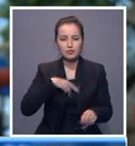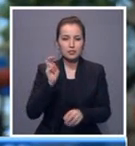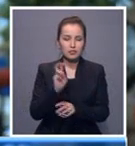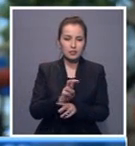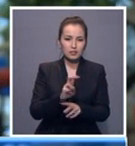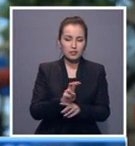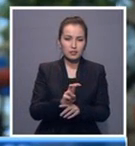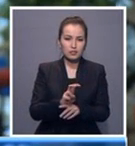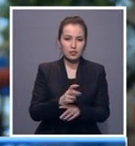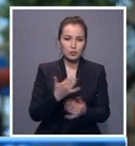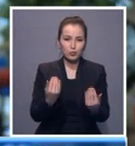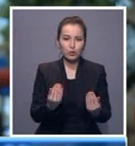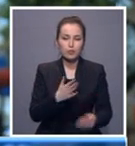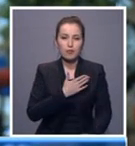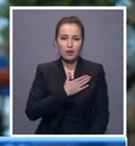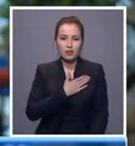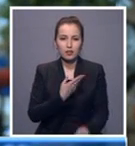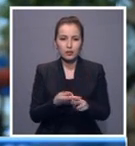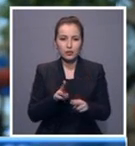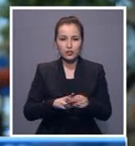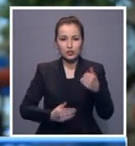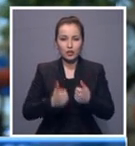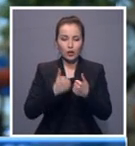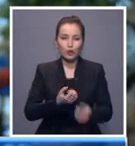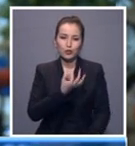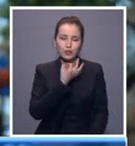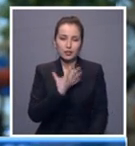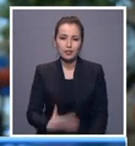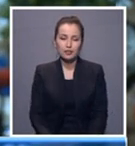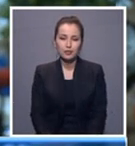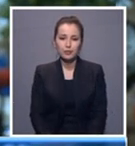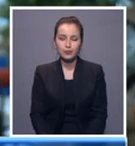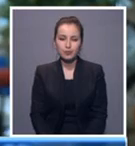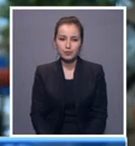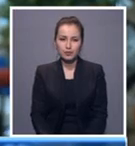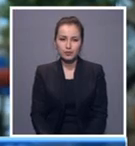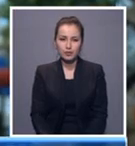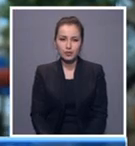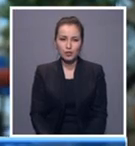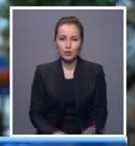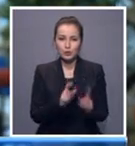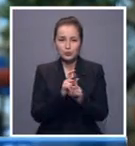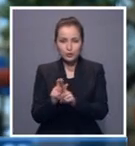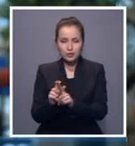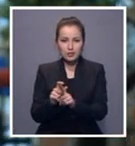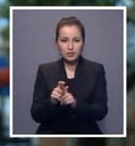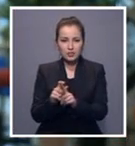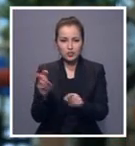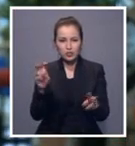Бүгін маған осы жарыс ұнады. Несімен ұнады? Сөздерді шешіп,